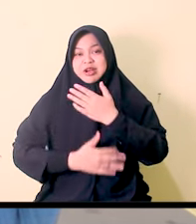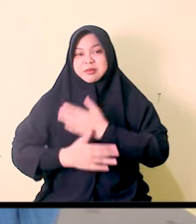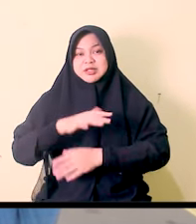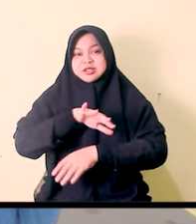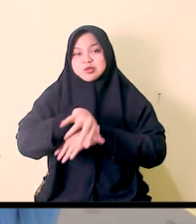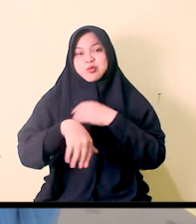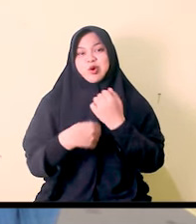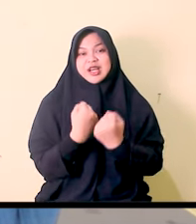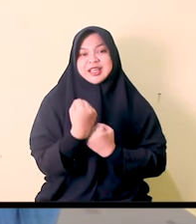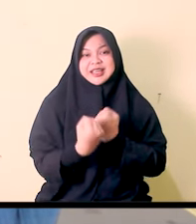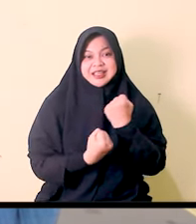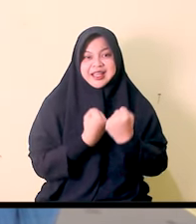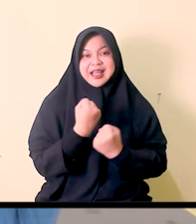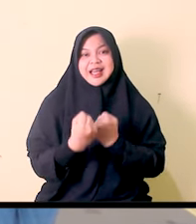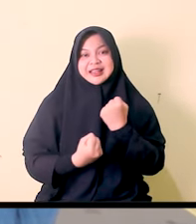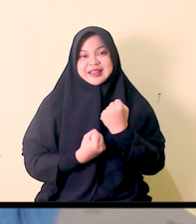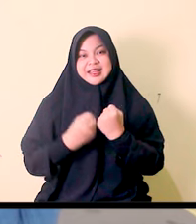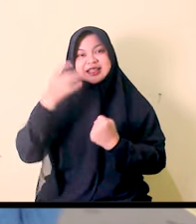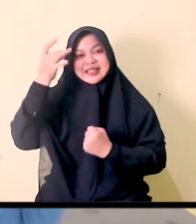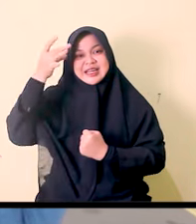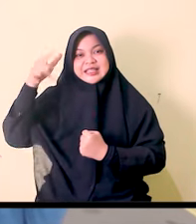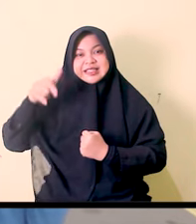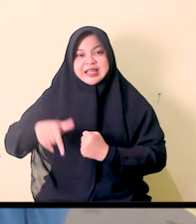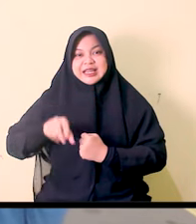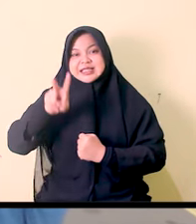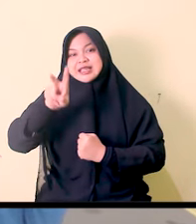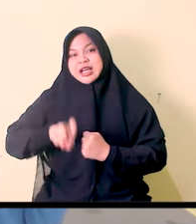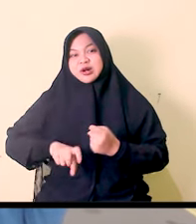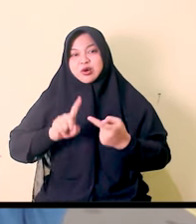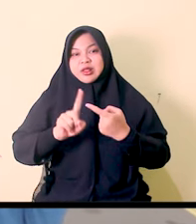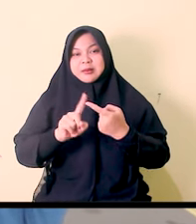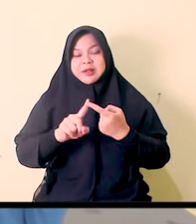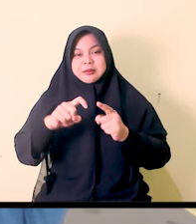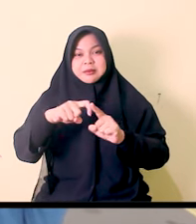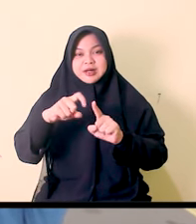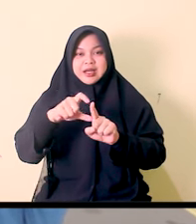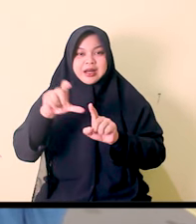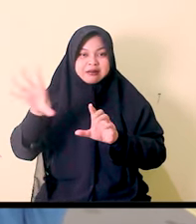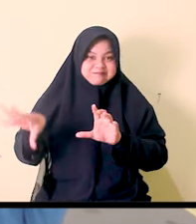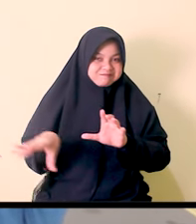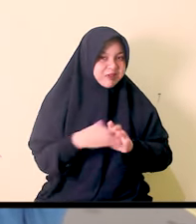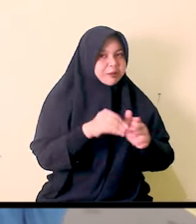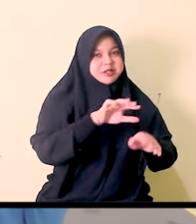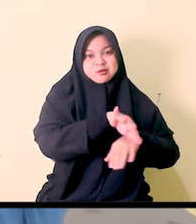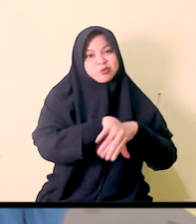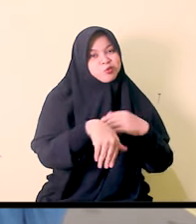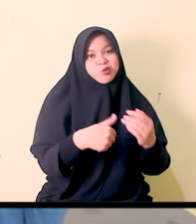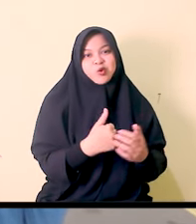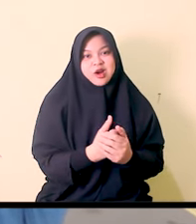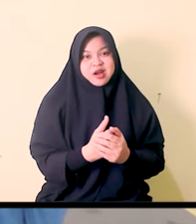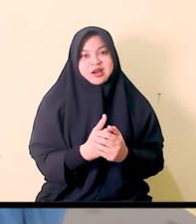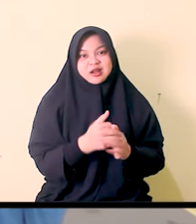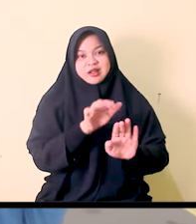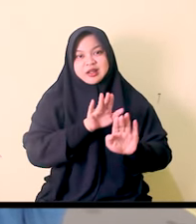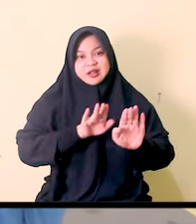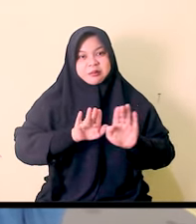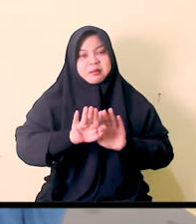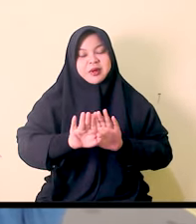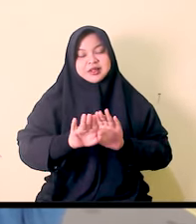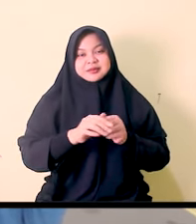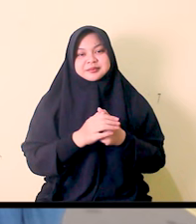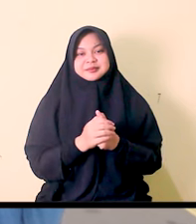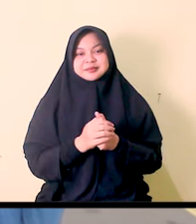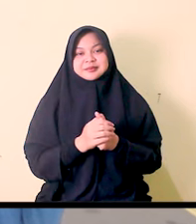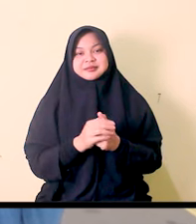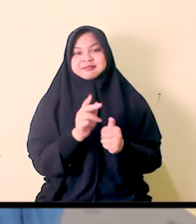fabel semua kegiatan yang ada di terbungan seharusnya teman-teman kdd ini ada di depan di Garda